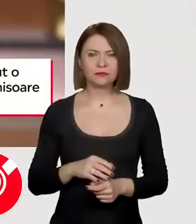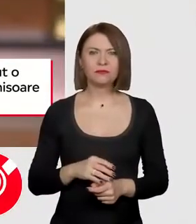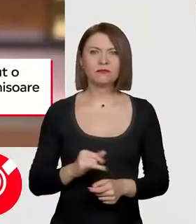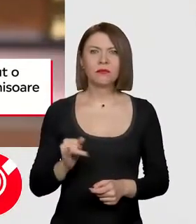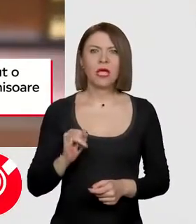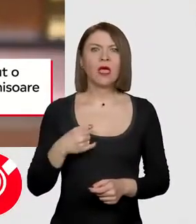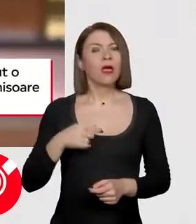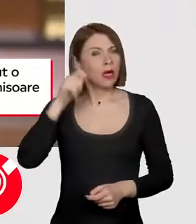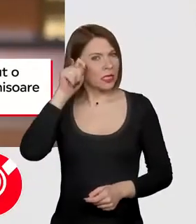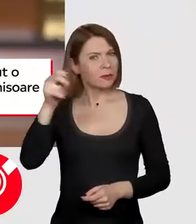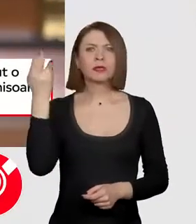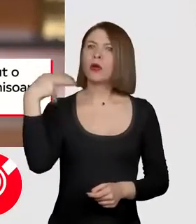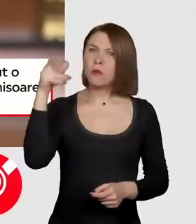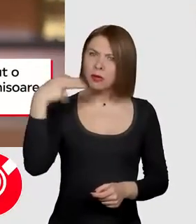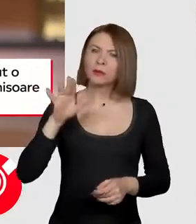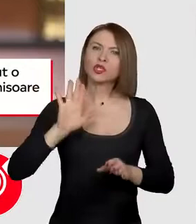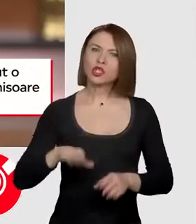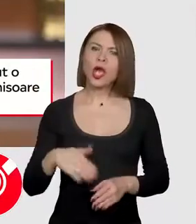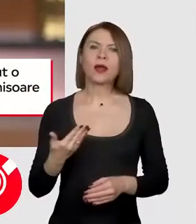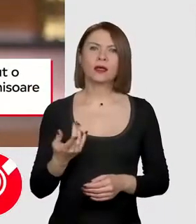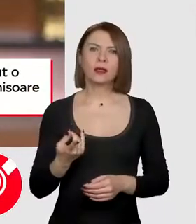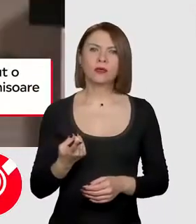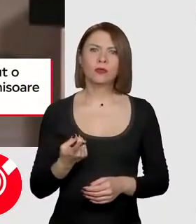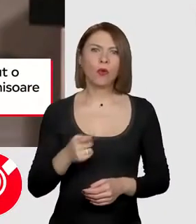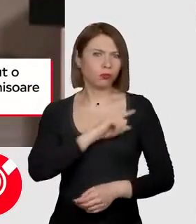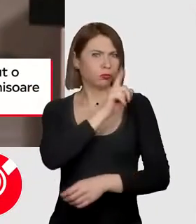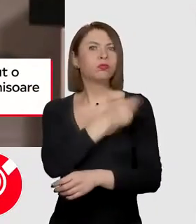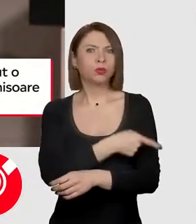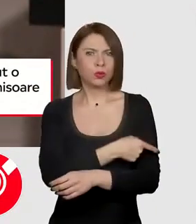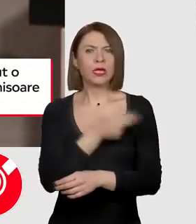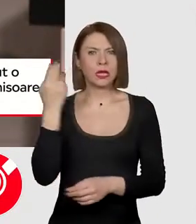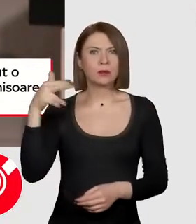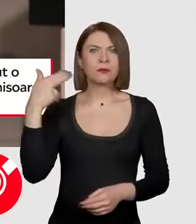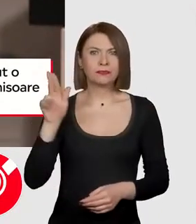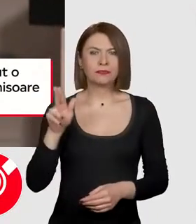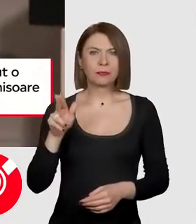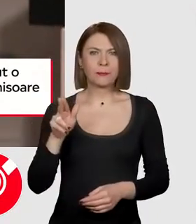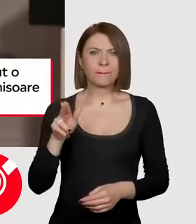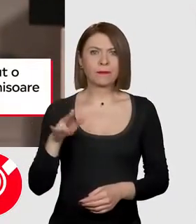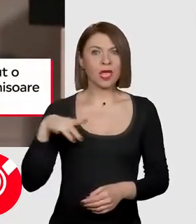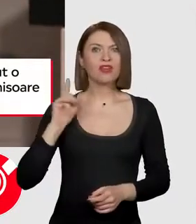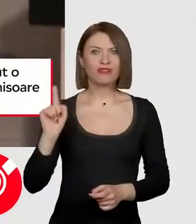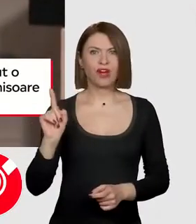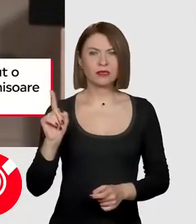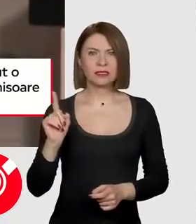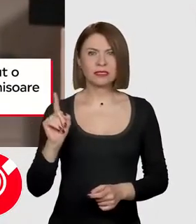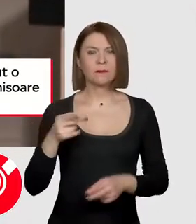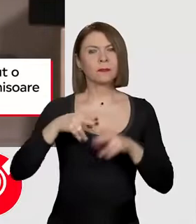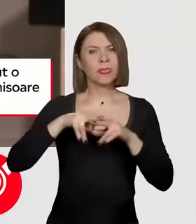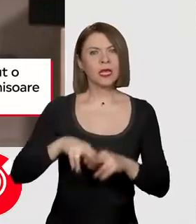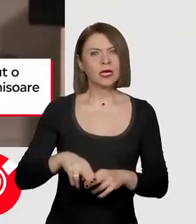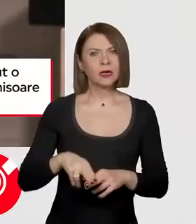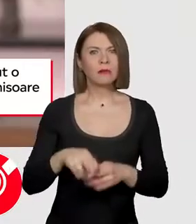încă îl respectă și are o oarecare putere încă în Franța, rămânând